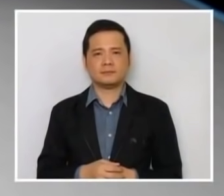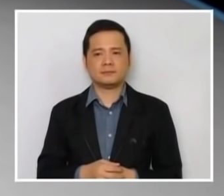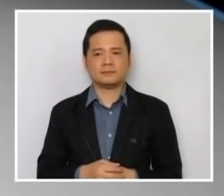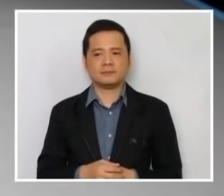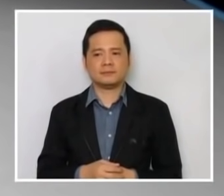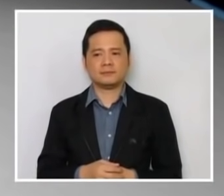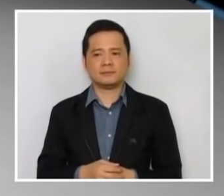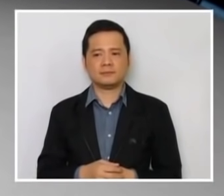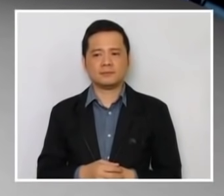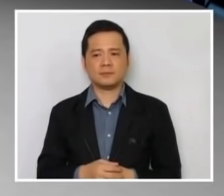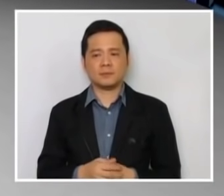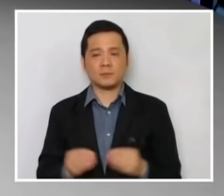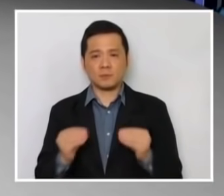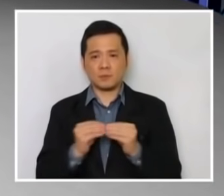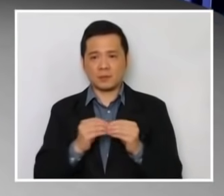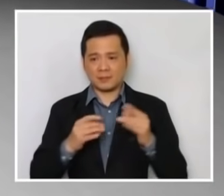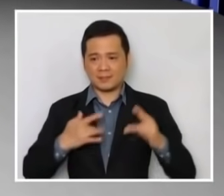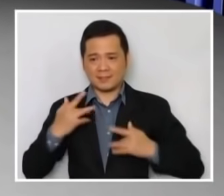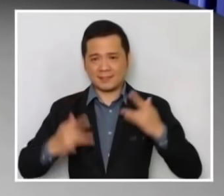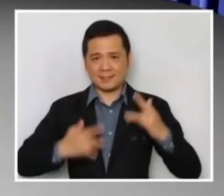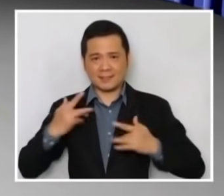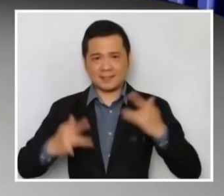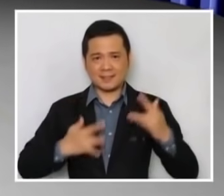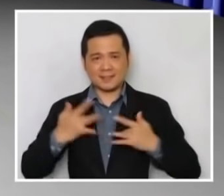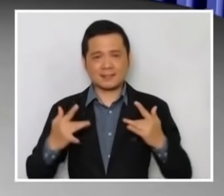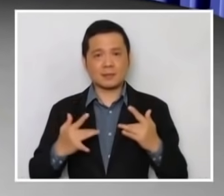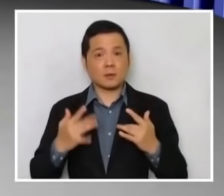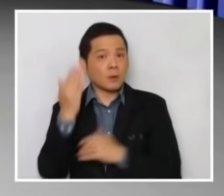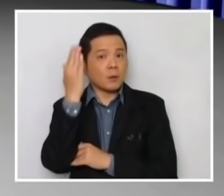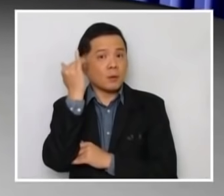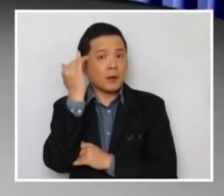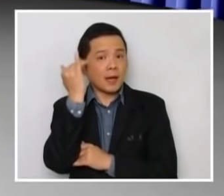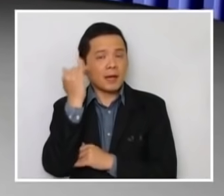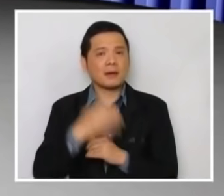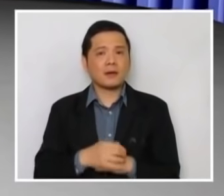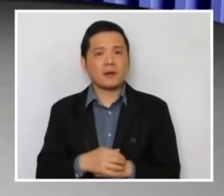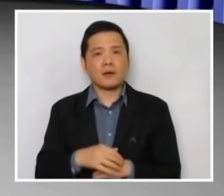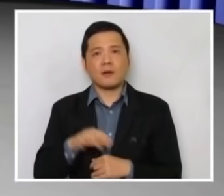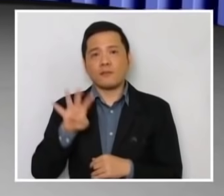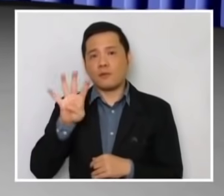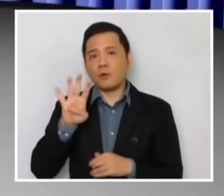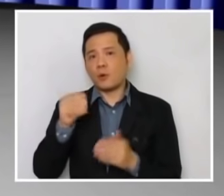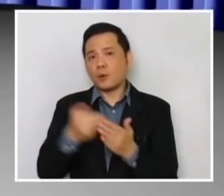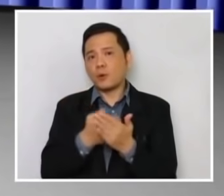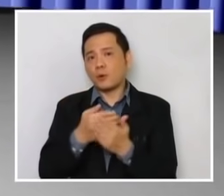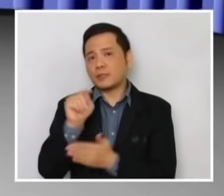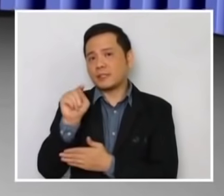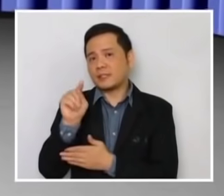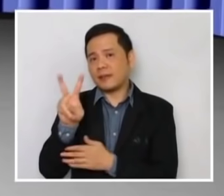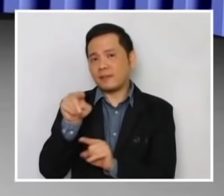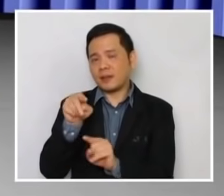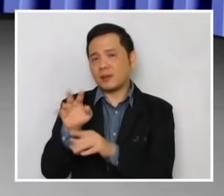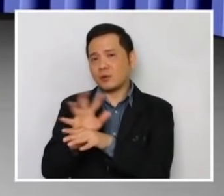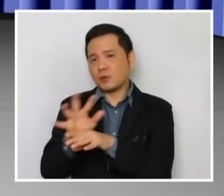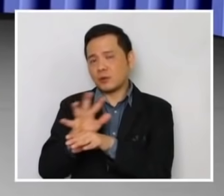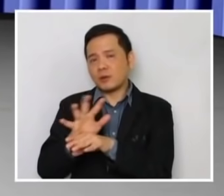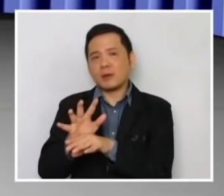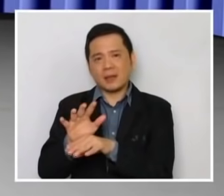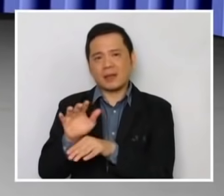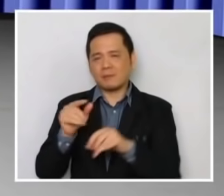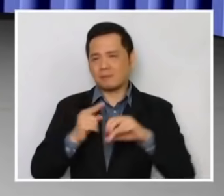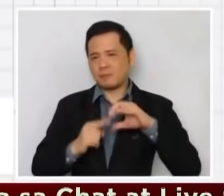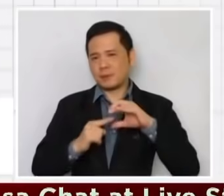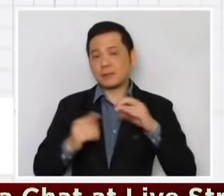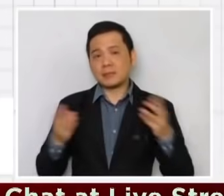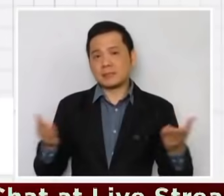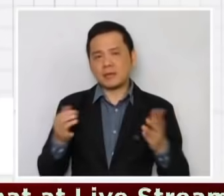Mas naging exciting ang ating kapamilya universe dahil may 4 na bagong palabas ang ABS-CBN sa YouTube. Una dyan